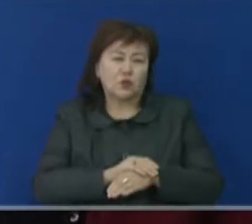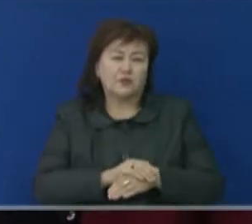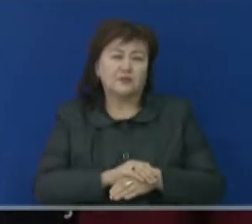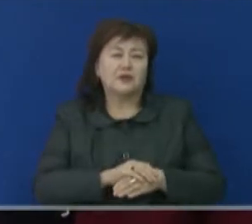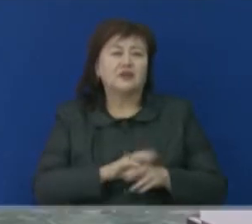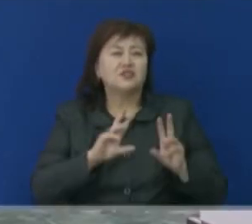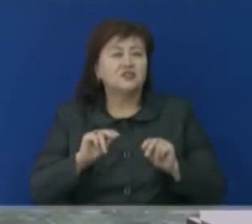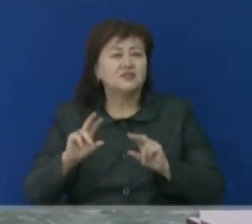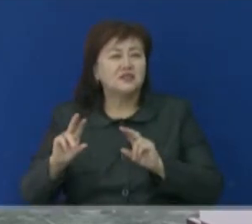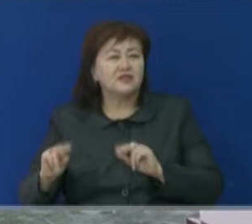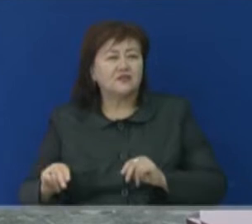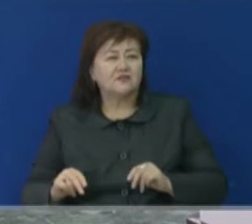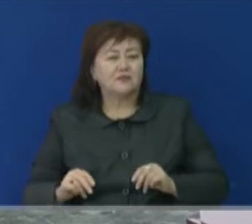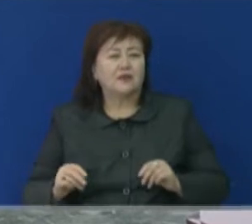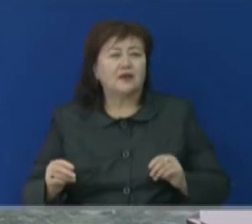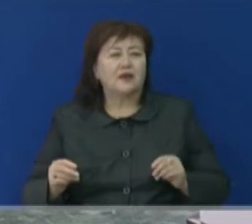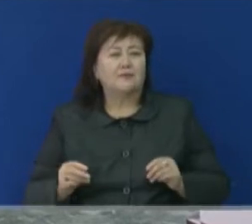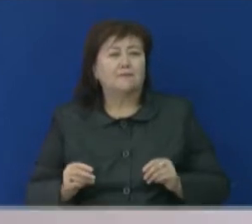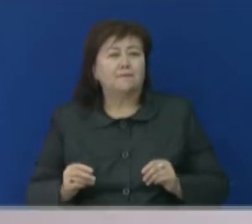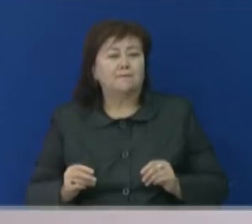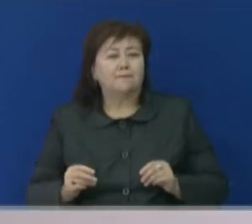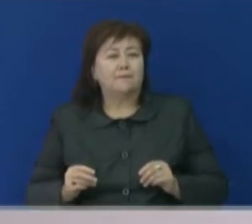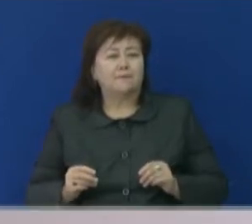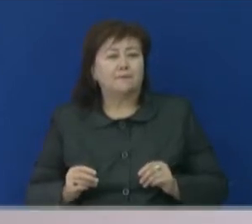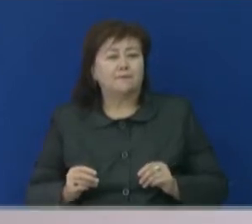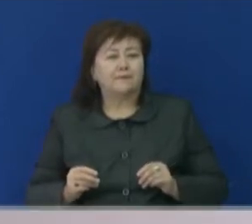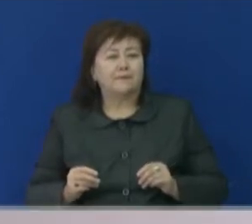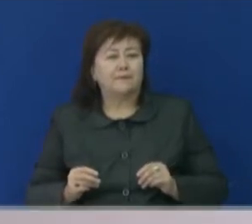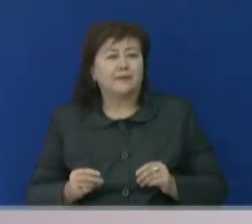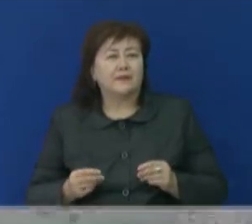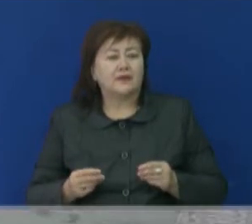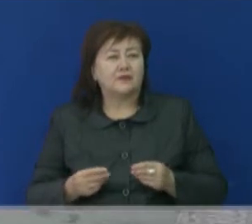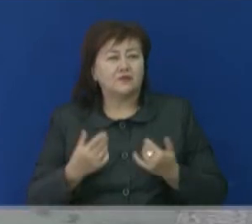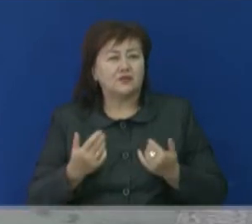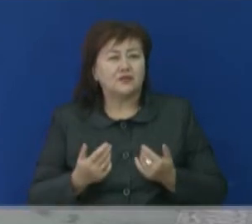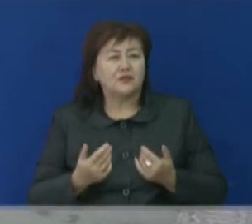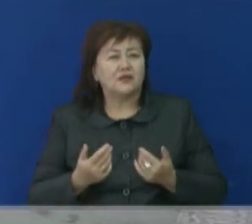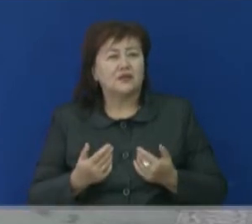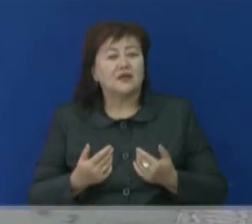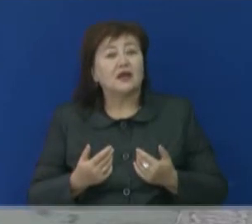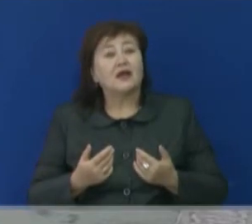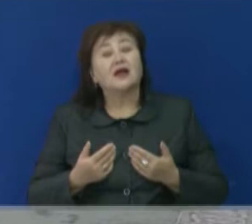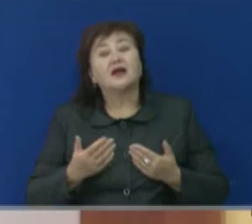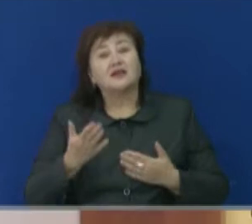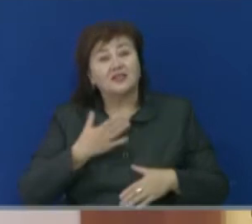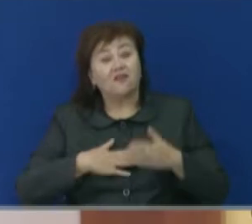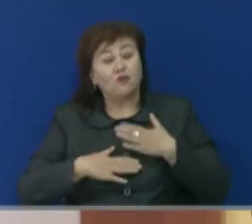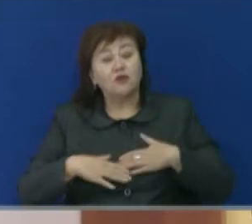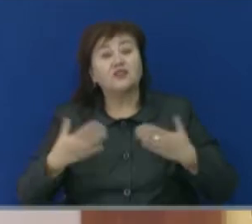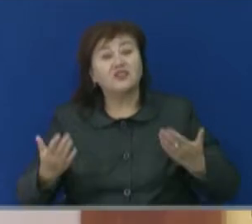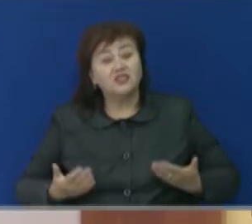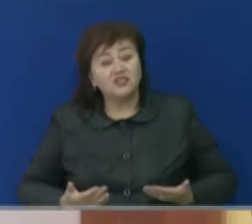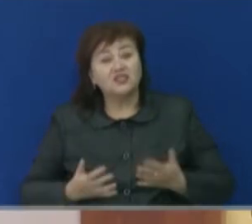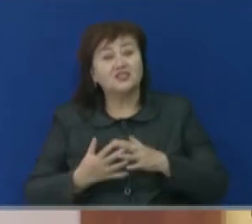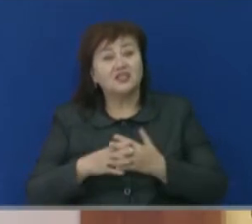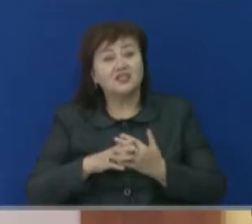жиналуға нәсіп етсін. Сәулеті асқақ, кескіні келбетті, ерекше мешіт үйінің ашылғанына Степной тұрғындары дән риза. Ғимаратқа 100-ден